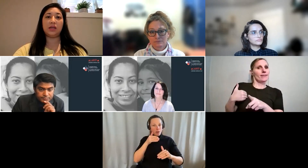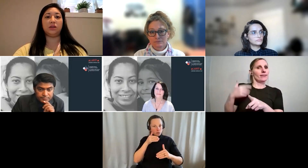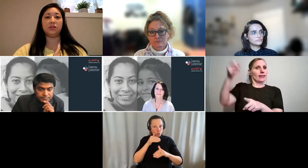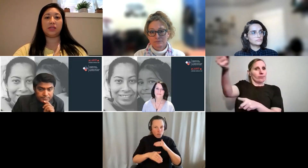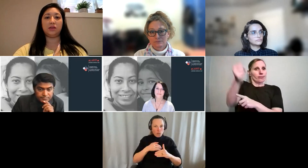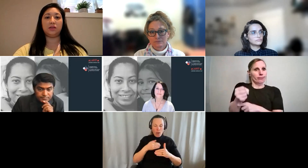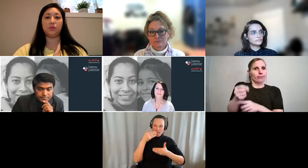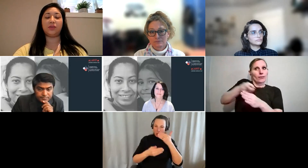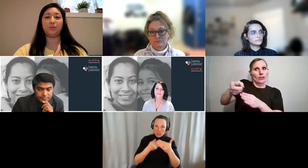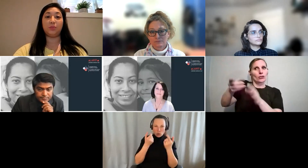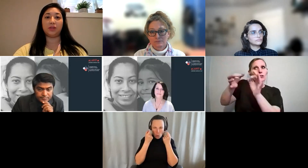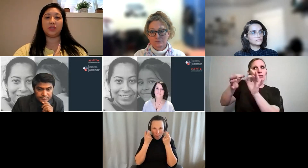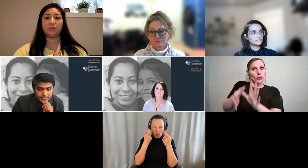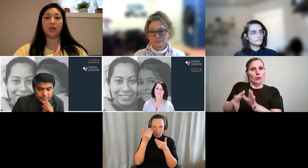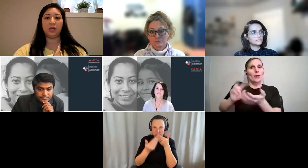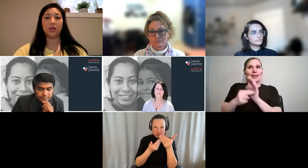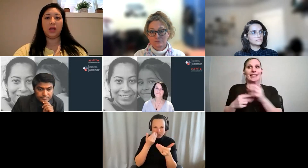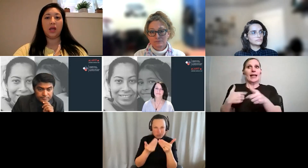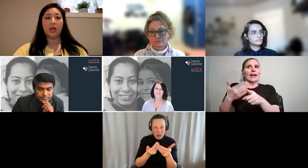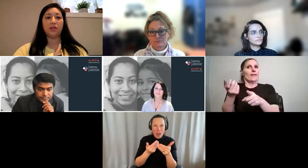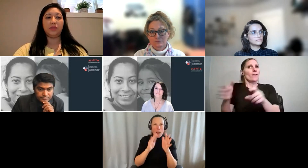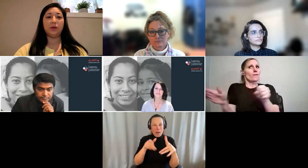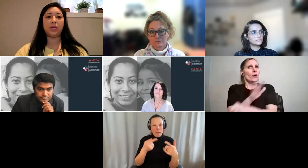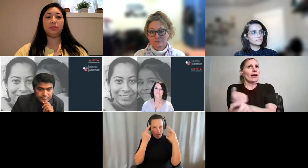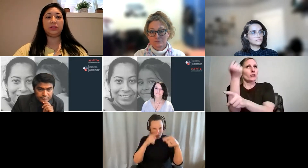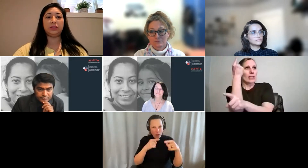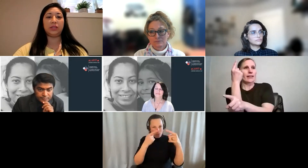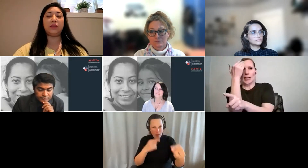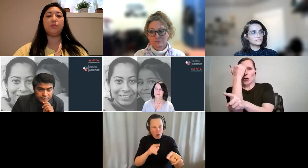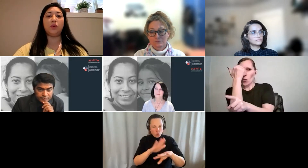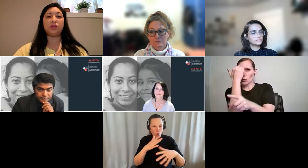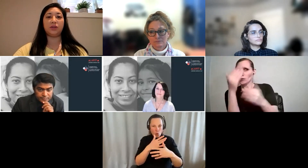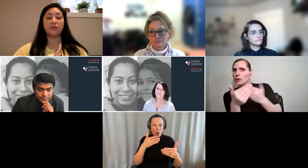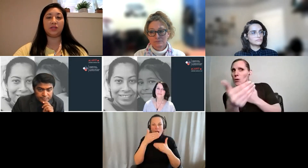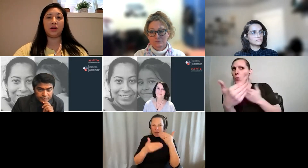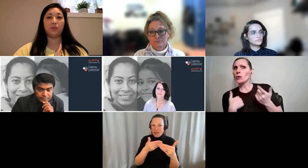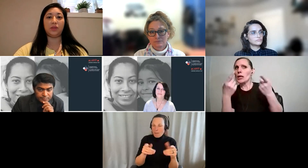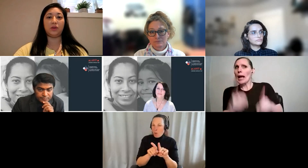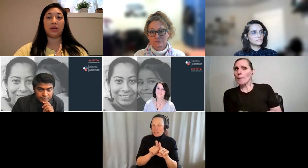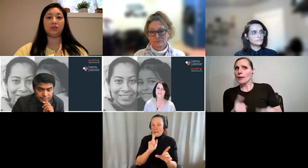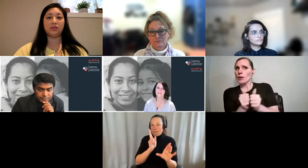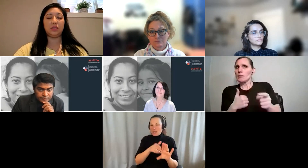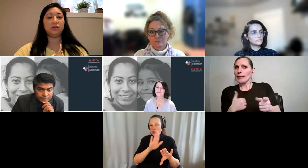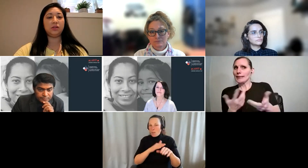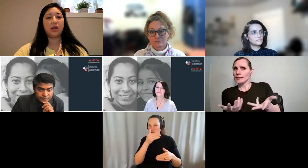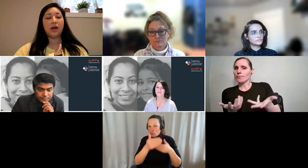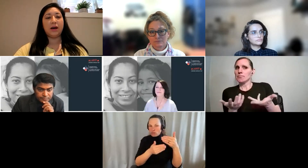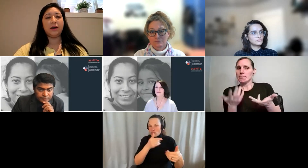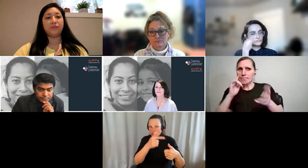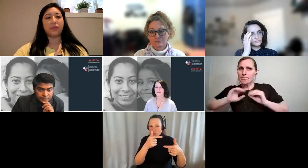de comprendre totalement et consentir dans ce qu'ils vont, dans laquelle ils vont participer et ils